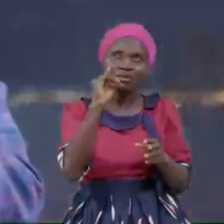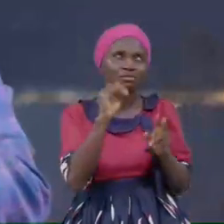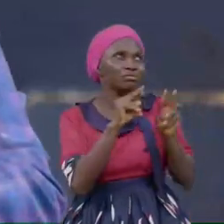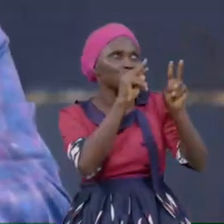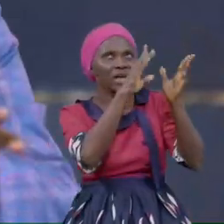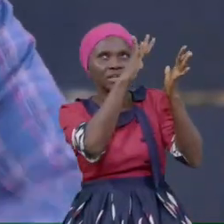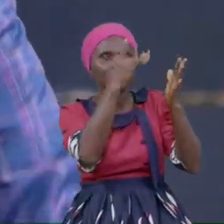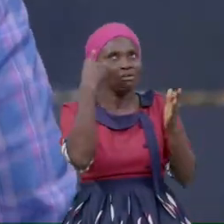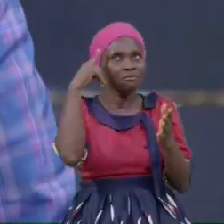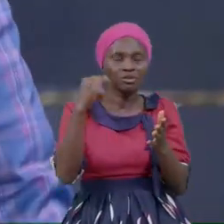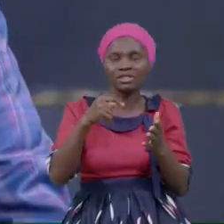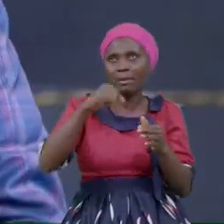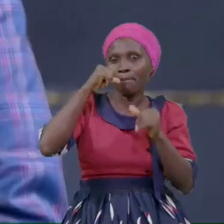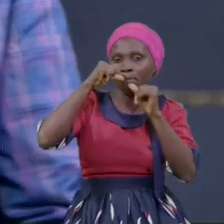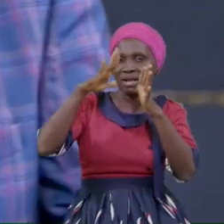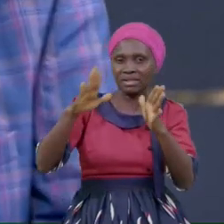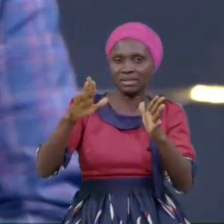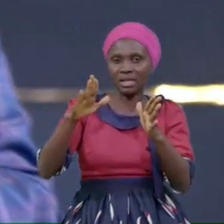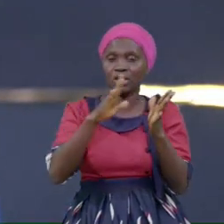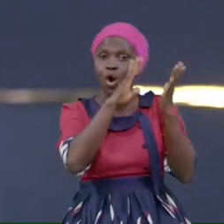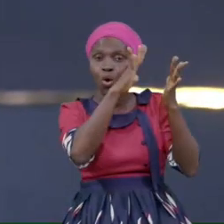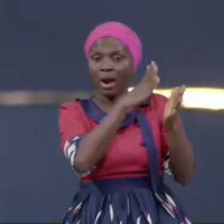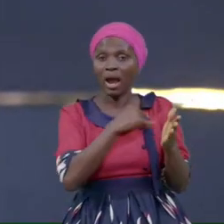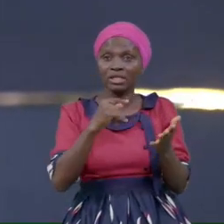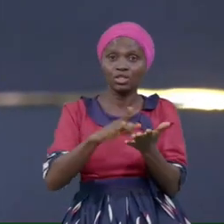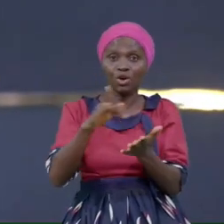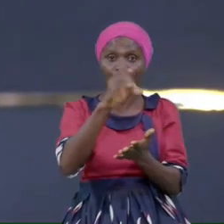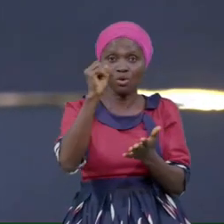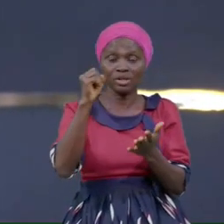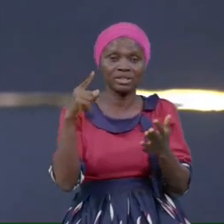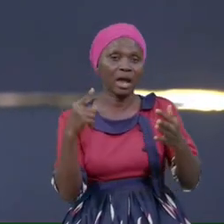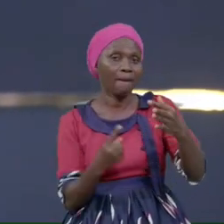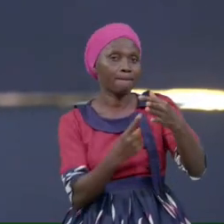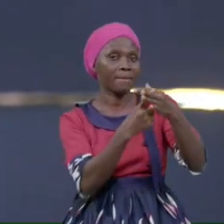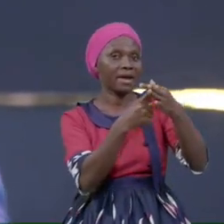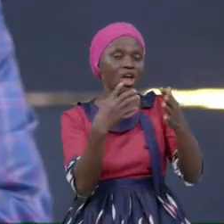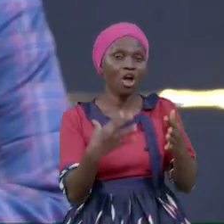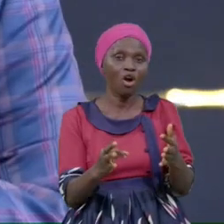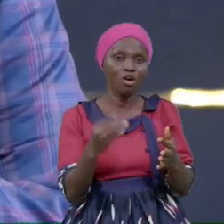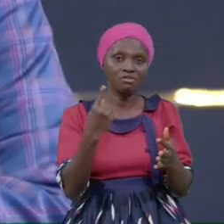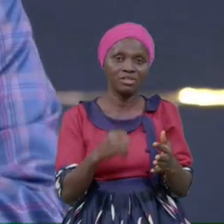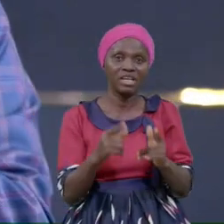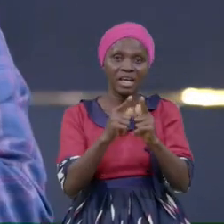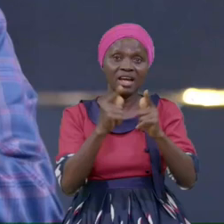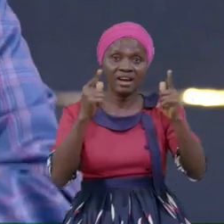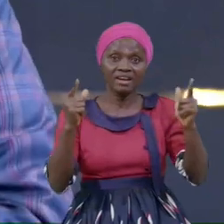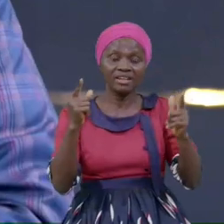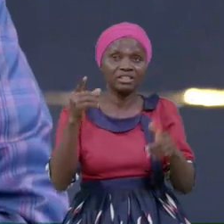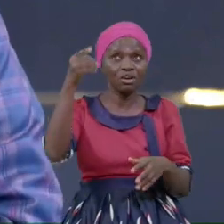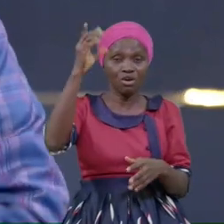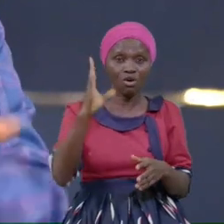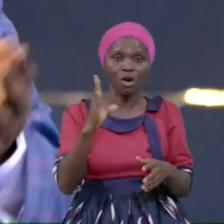la bienheureuse espérance et la manifestation de la gloire du grand Dieu et de notre